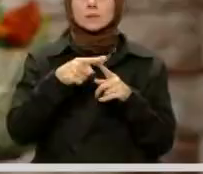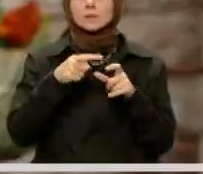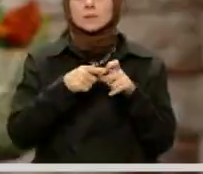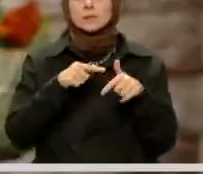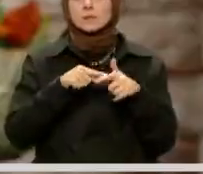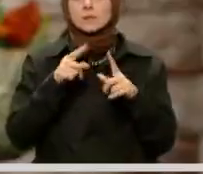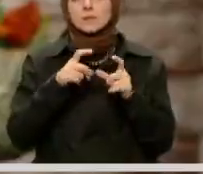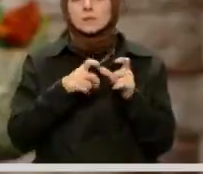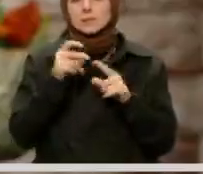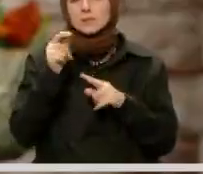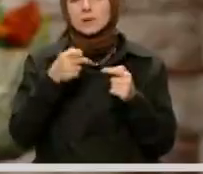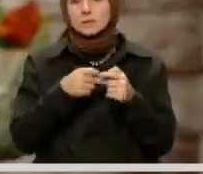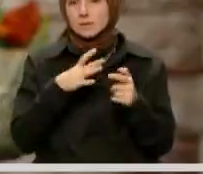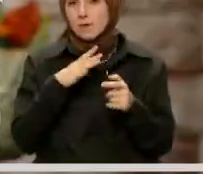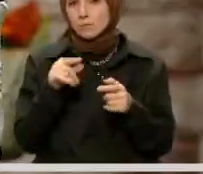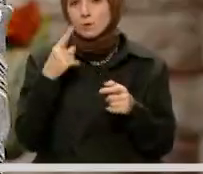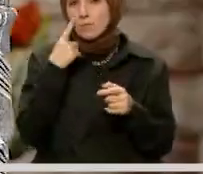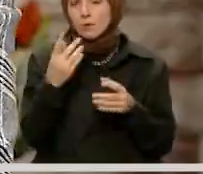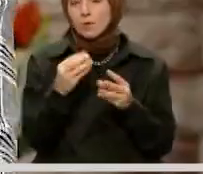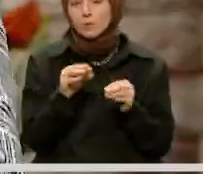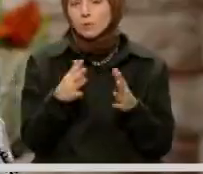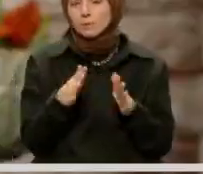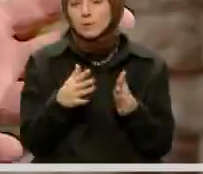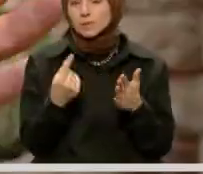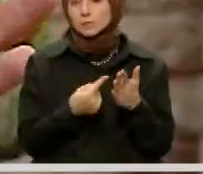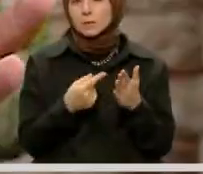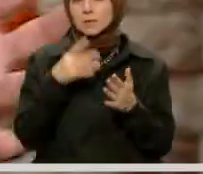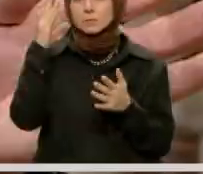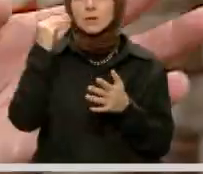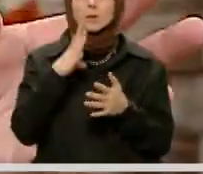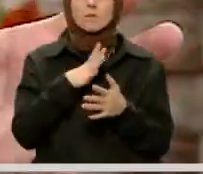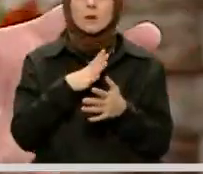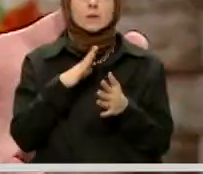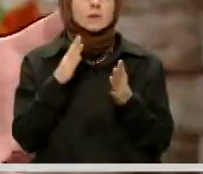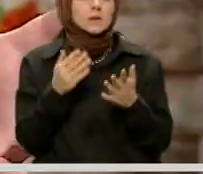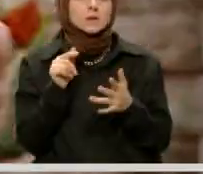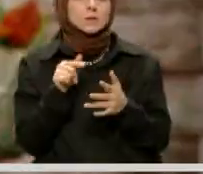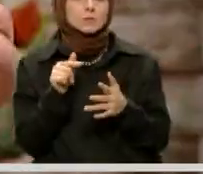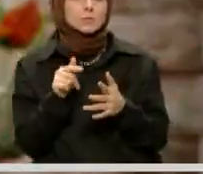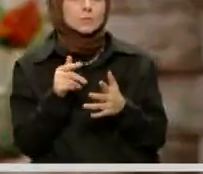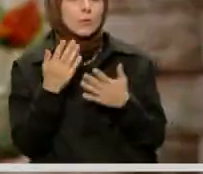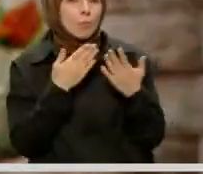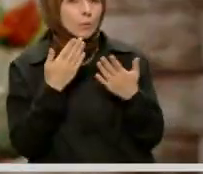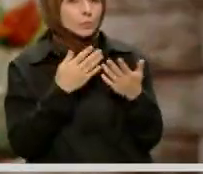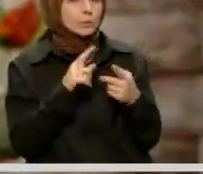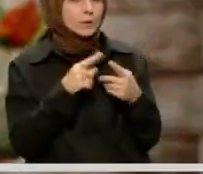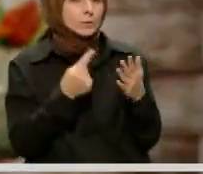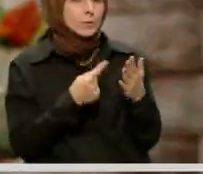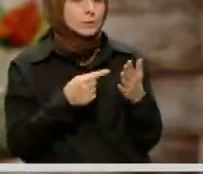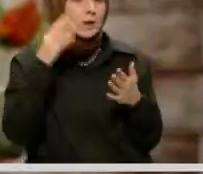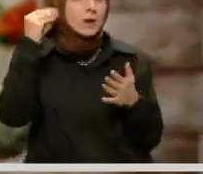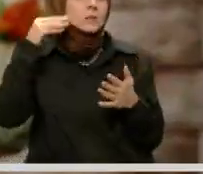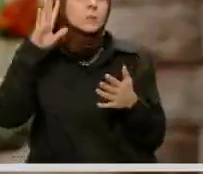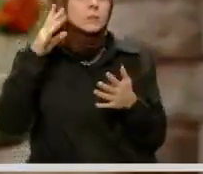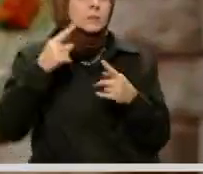Sadece bununla alakalı şu ricada bulunmak istiyorum. Buyurun. Aa hocam, ben okudum, Kur'an'da bu zamana kadar anlamadığımız farklı bir şey varmış